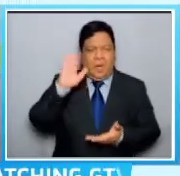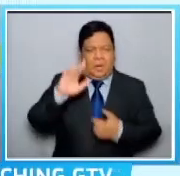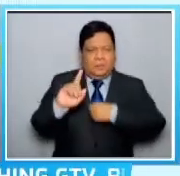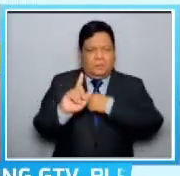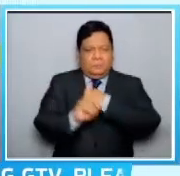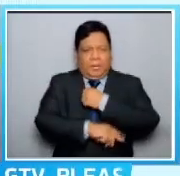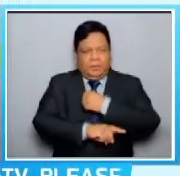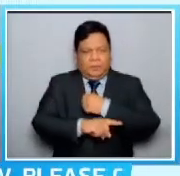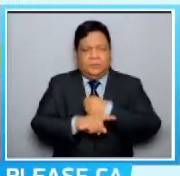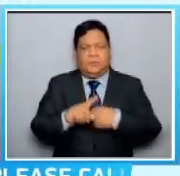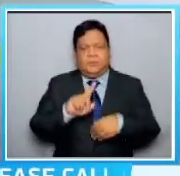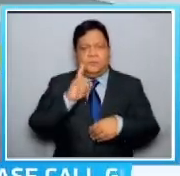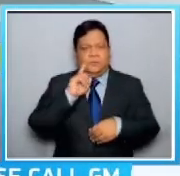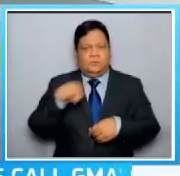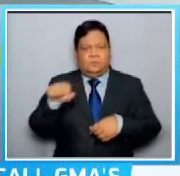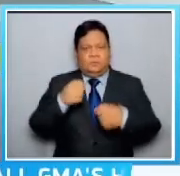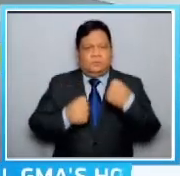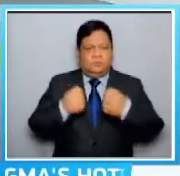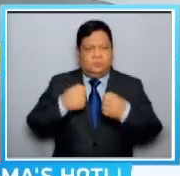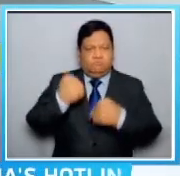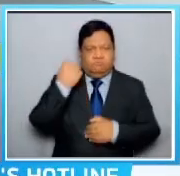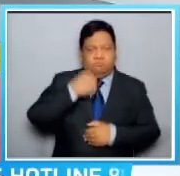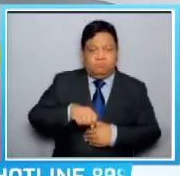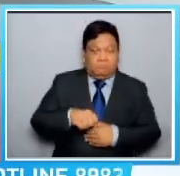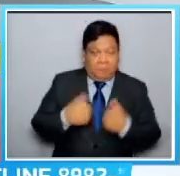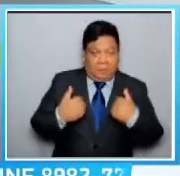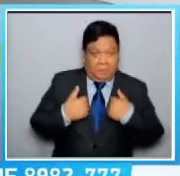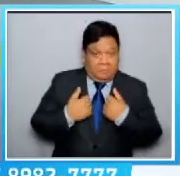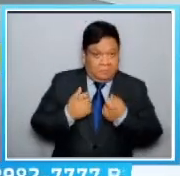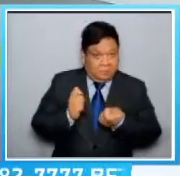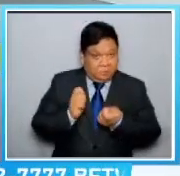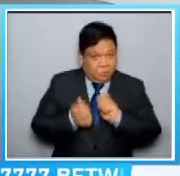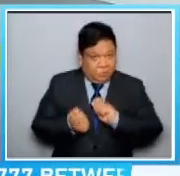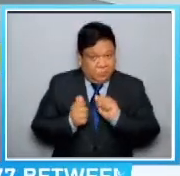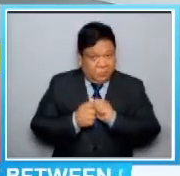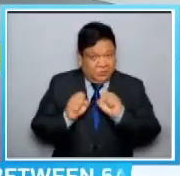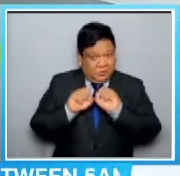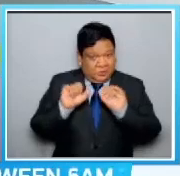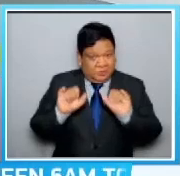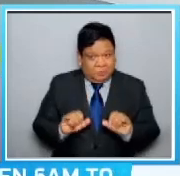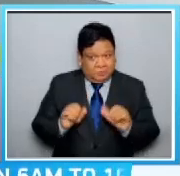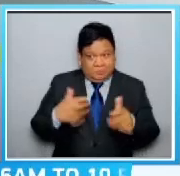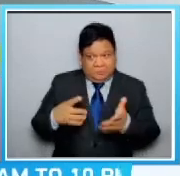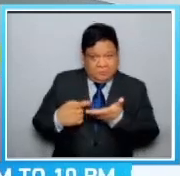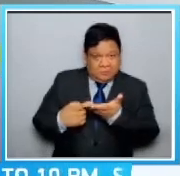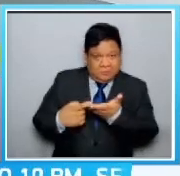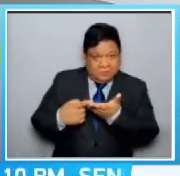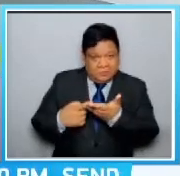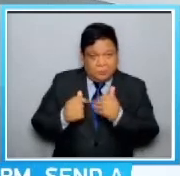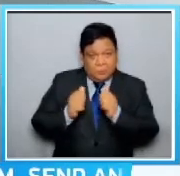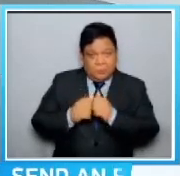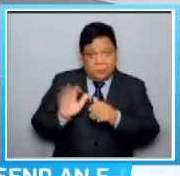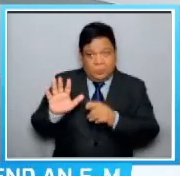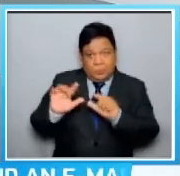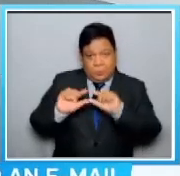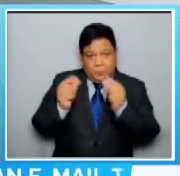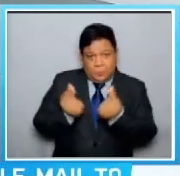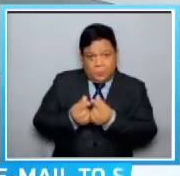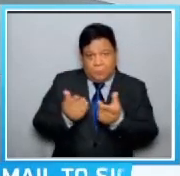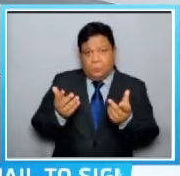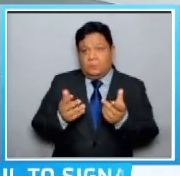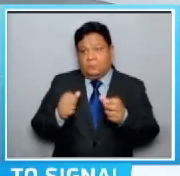mga motorisang lumalabag. Meron bang magiging pagbabago o napag-uusapan na kayo sa inyo pong grupo na maaari